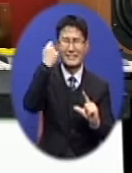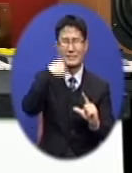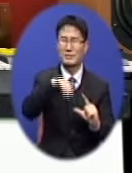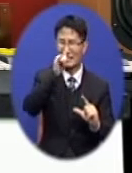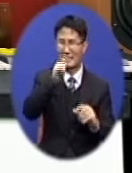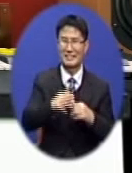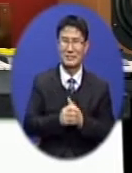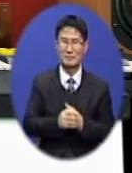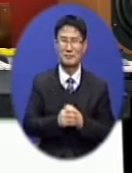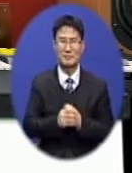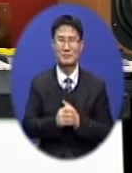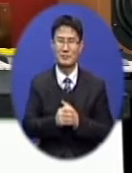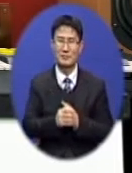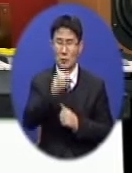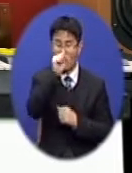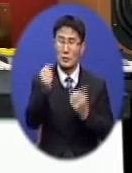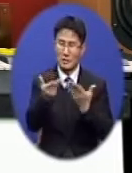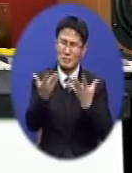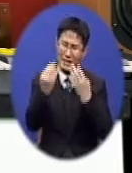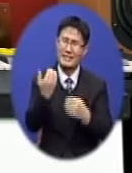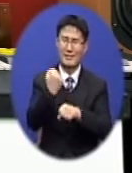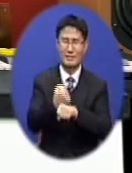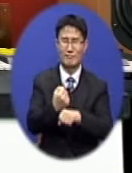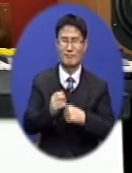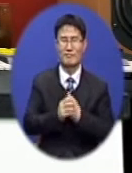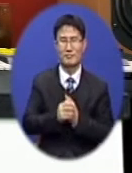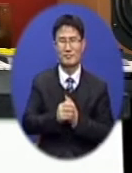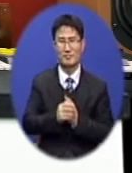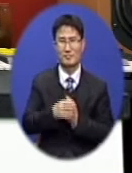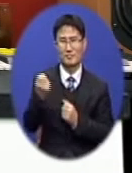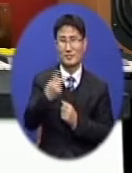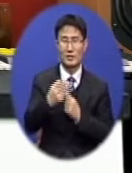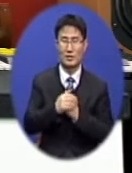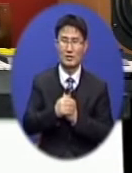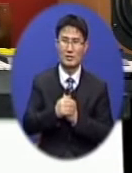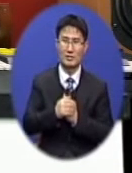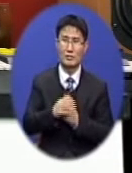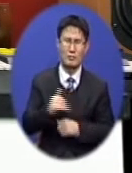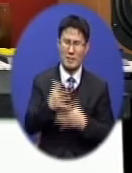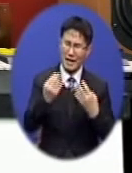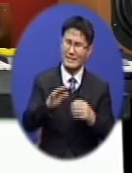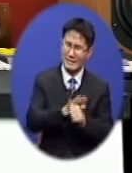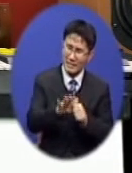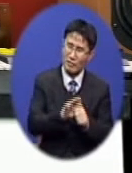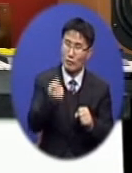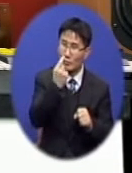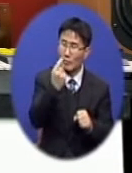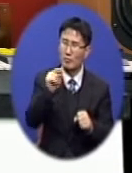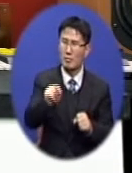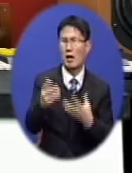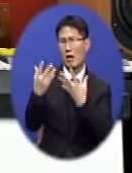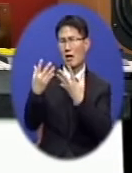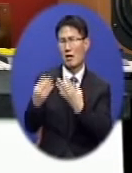말이죠. 그리고 좋은 일도 많이 하시고. 네. 그리고 또 저희들이 많이 살아가면서 많이 배울 점이 많다라는